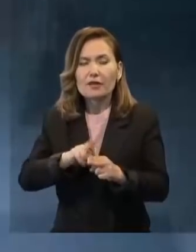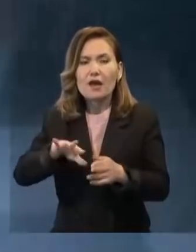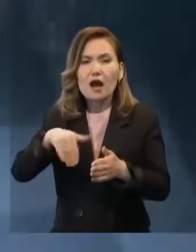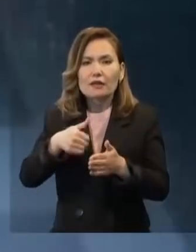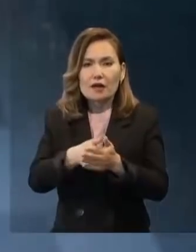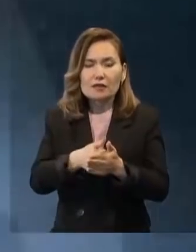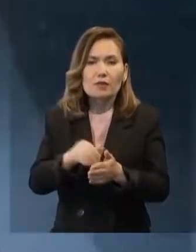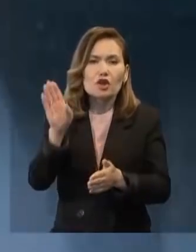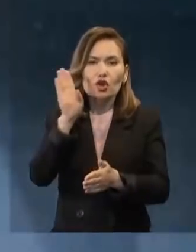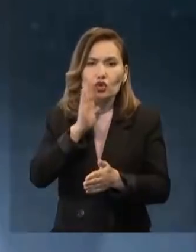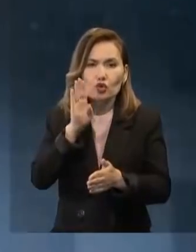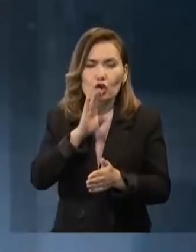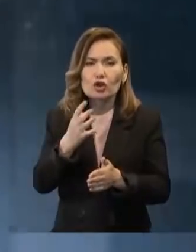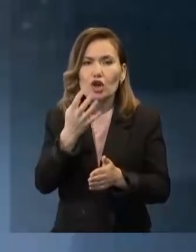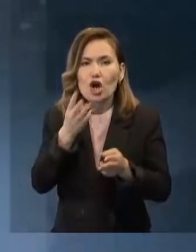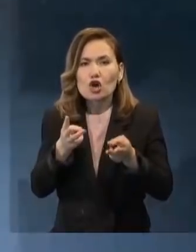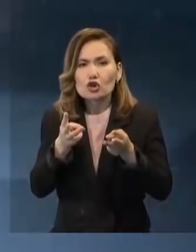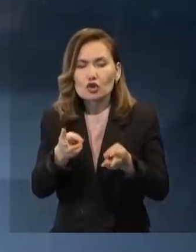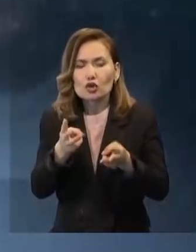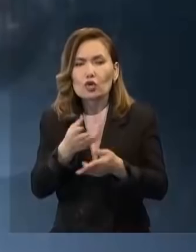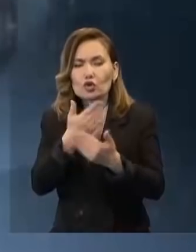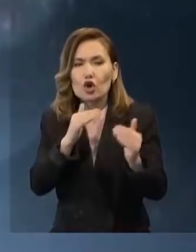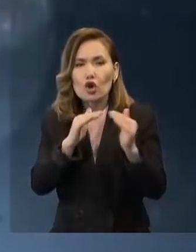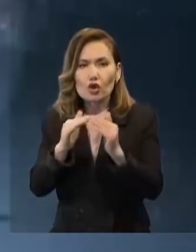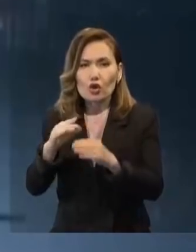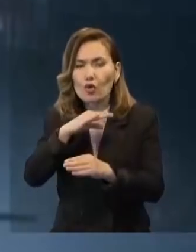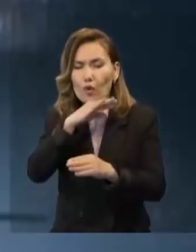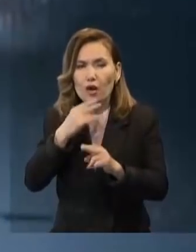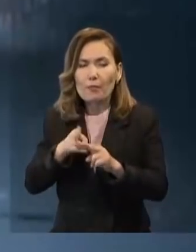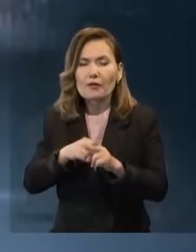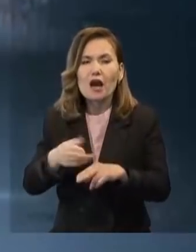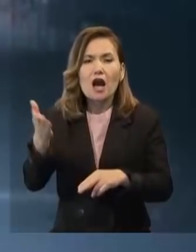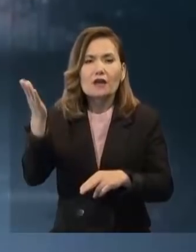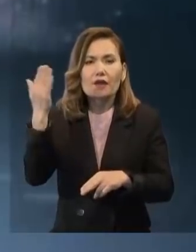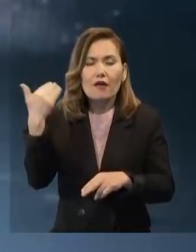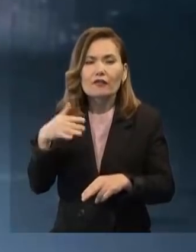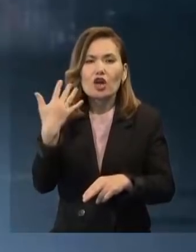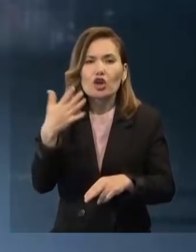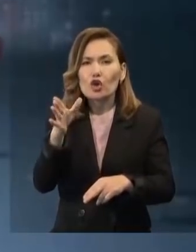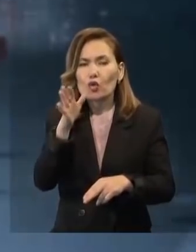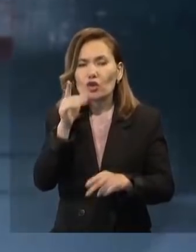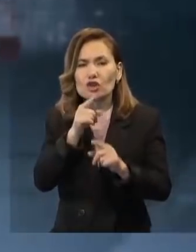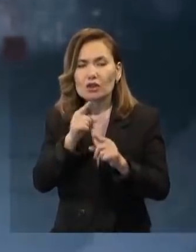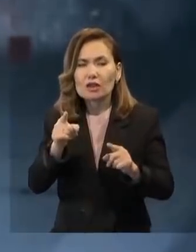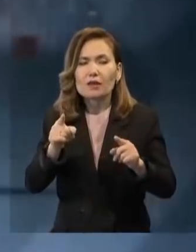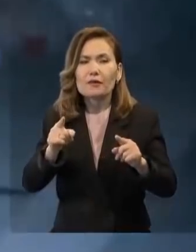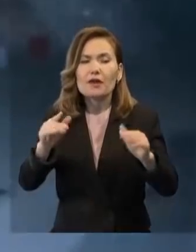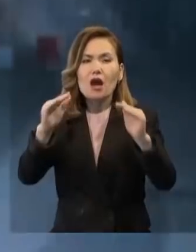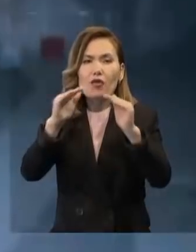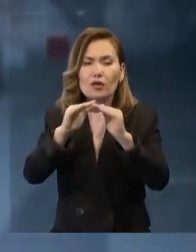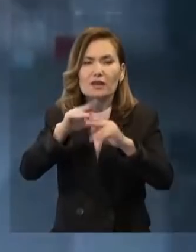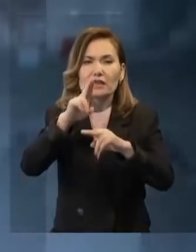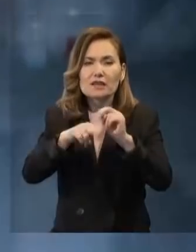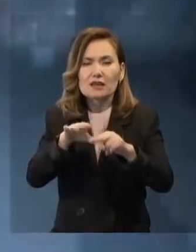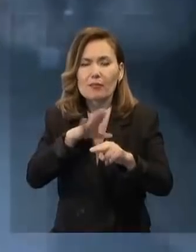әлі күнге дейін су мен жылуы жоқ үй көп. Баспаналар өткен ғасырдың ортасында салынса да, жергілікті билік